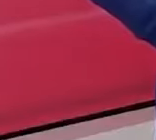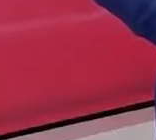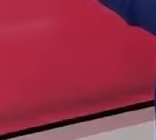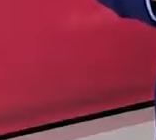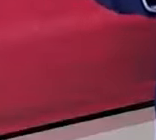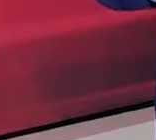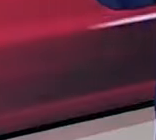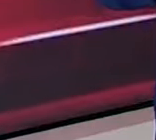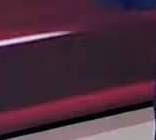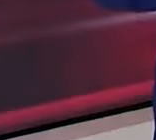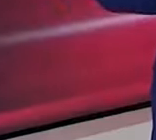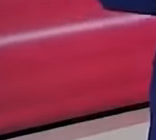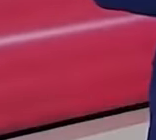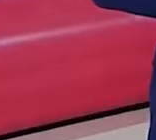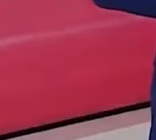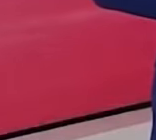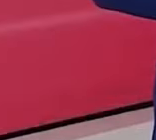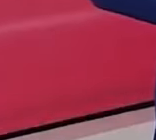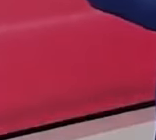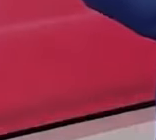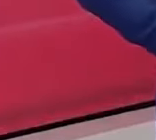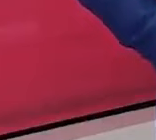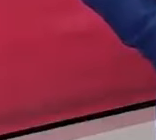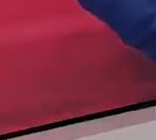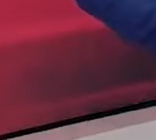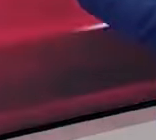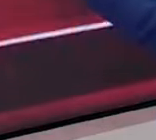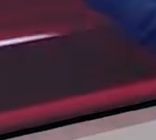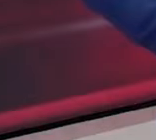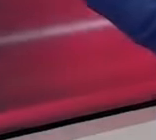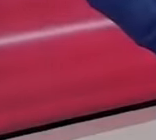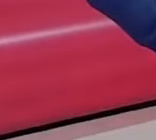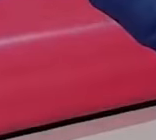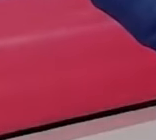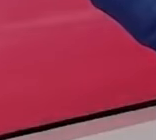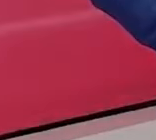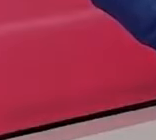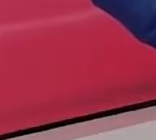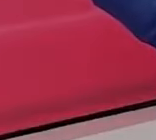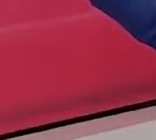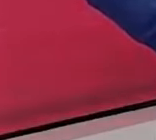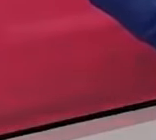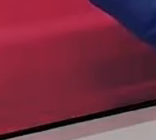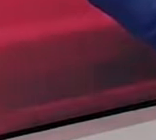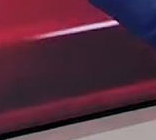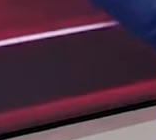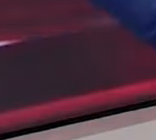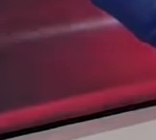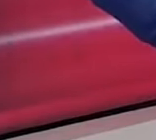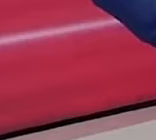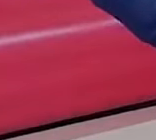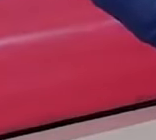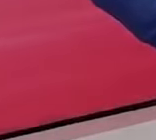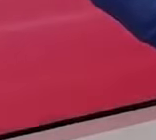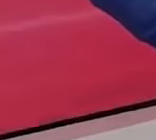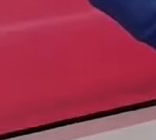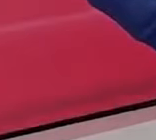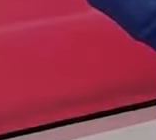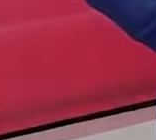Mga kapuso, para laging una sa mga balita, bisitahin at mag-subscribe sa GMA Integrated News sa YouTube. Sa mga kapuso